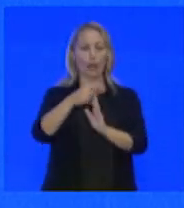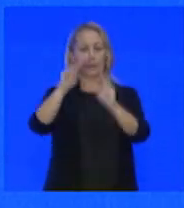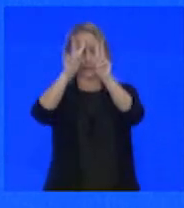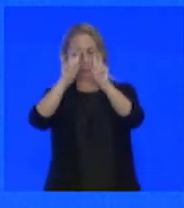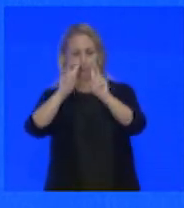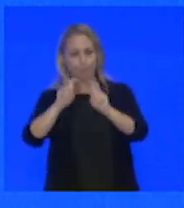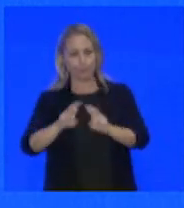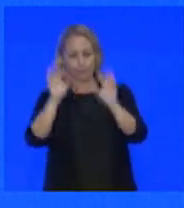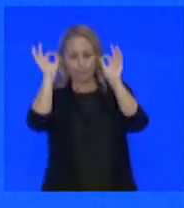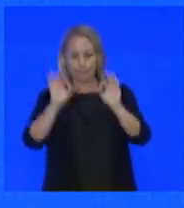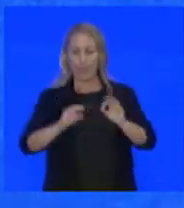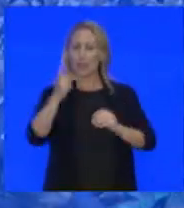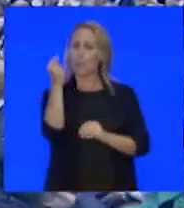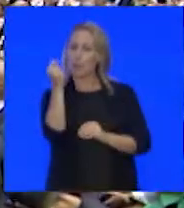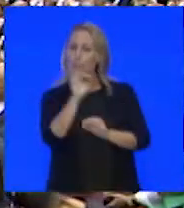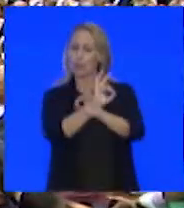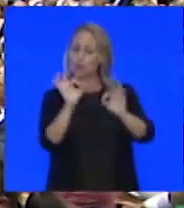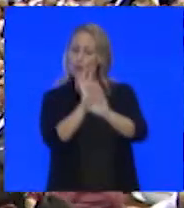κοστολογημένα.